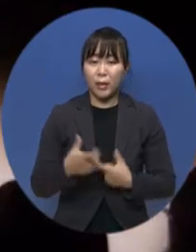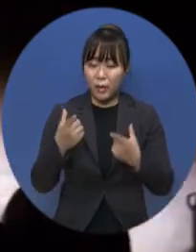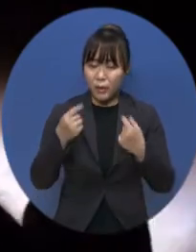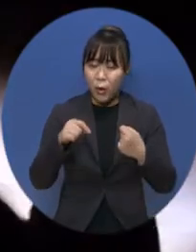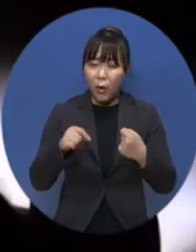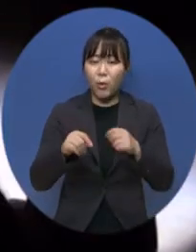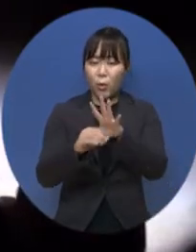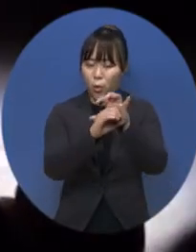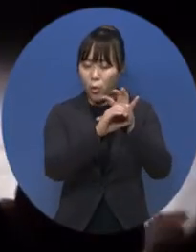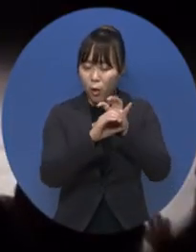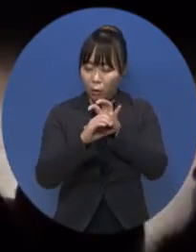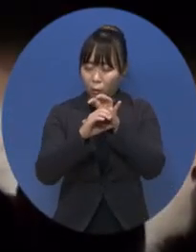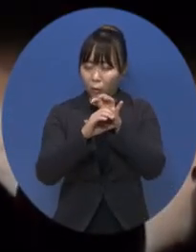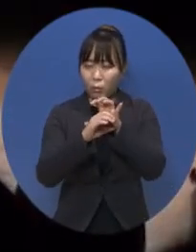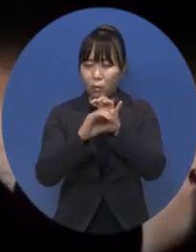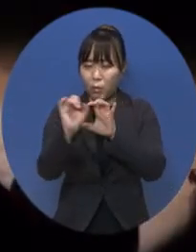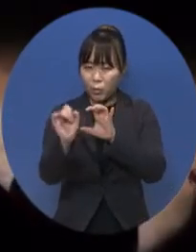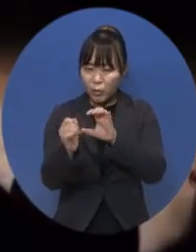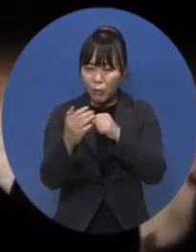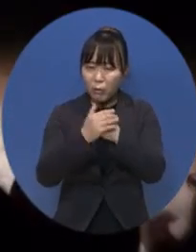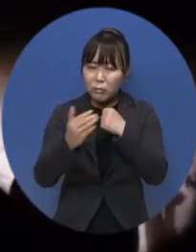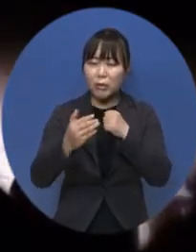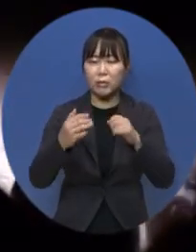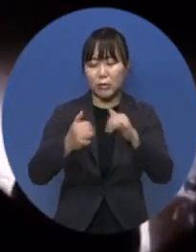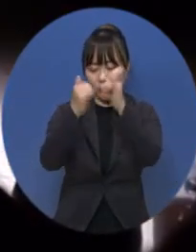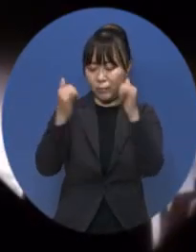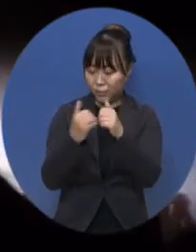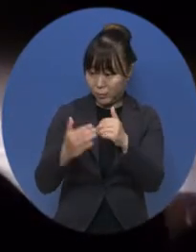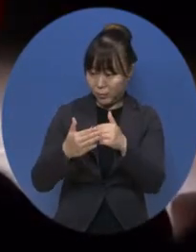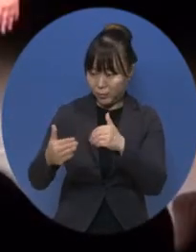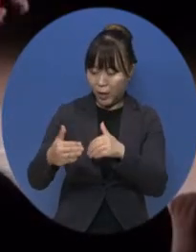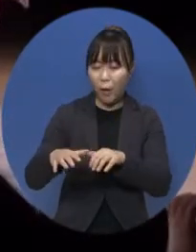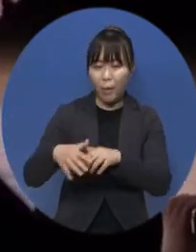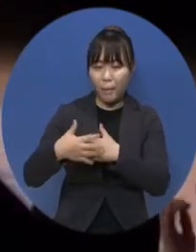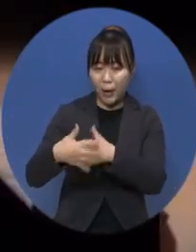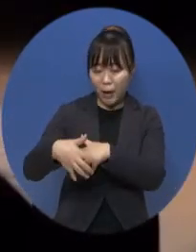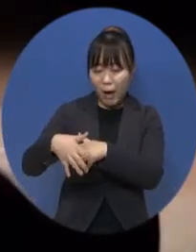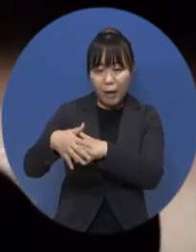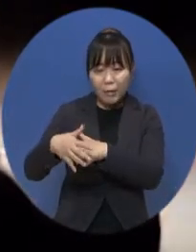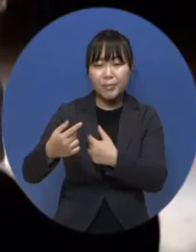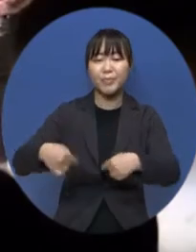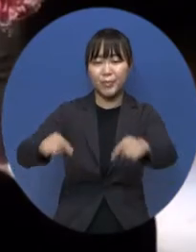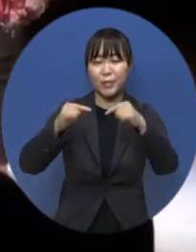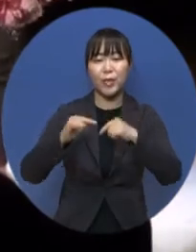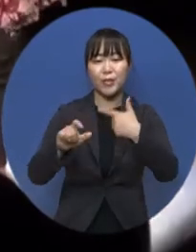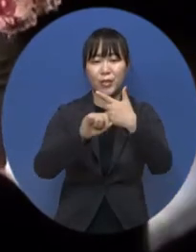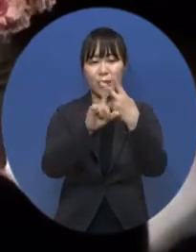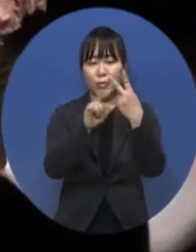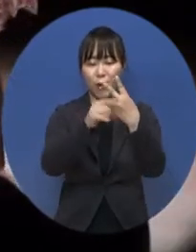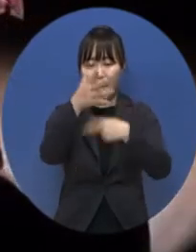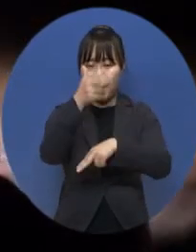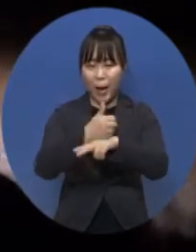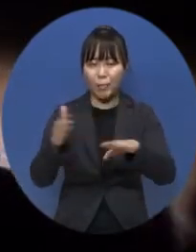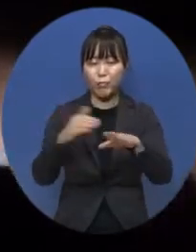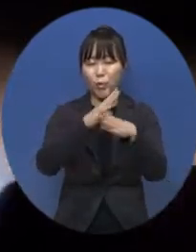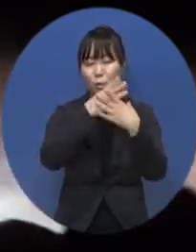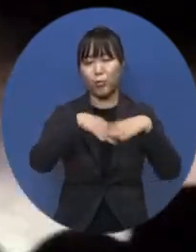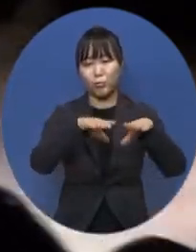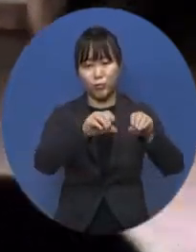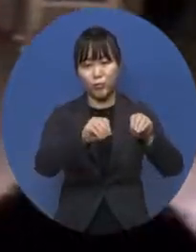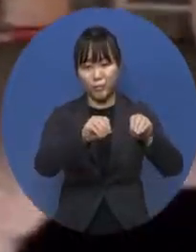빨래는 코로나19 바이러스로 인해 사회적 거리두기 캠페인에 참여하면서 2월 말부터 공연을